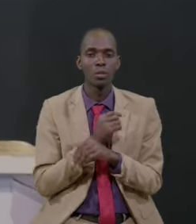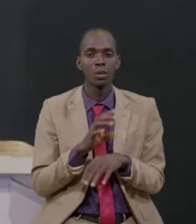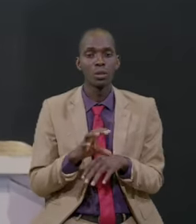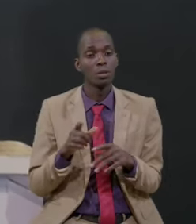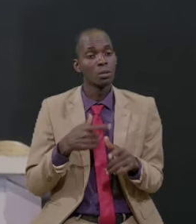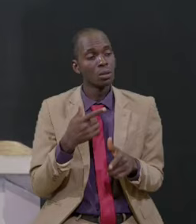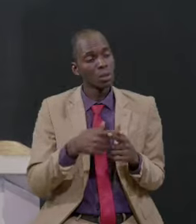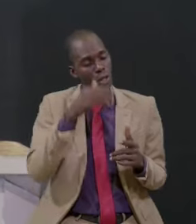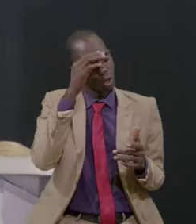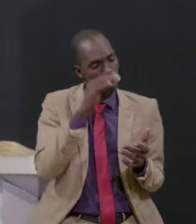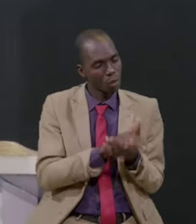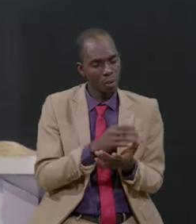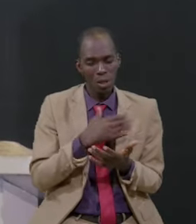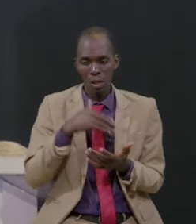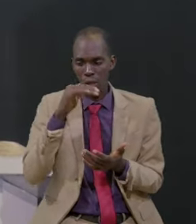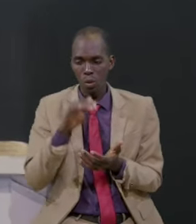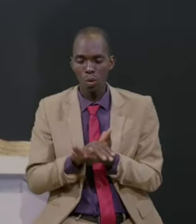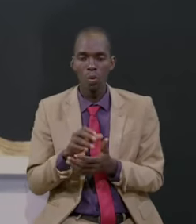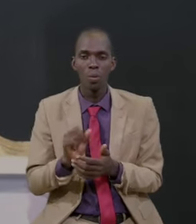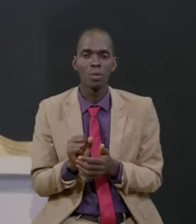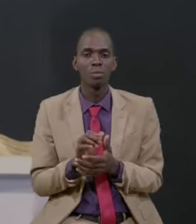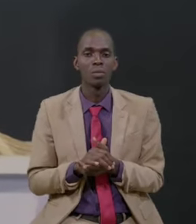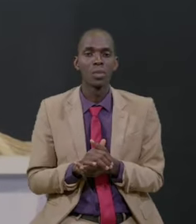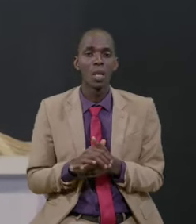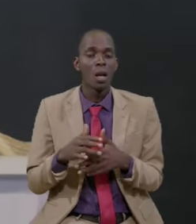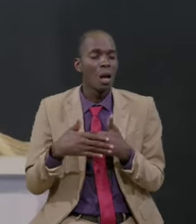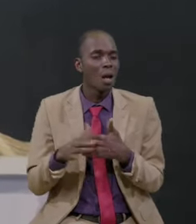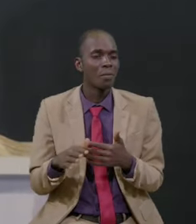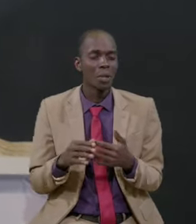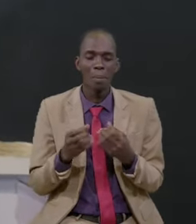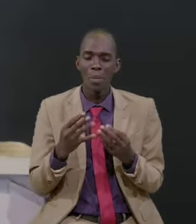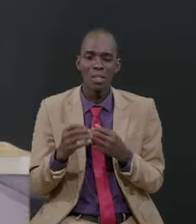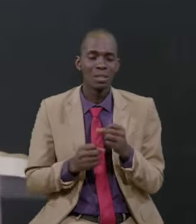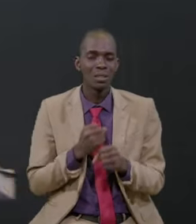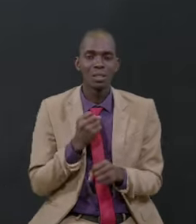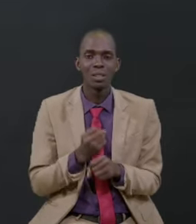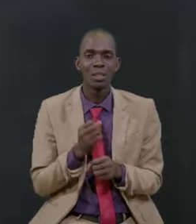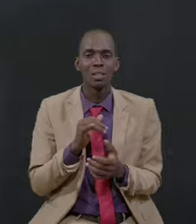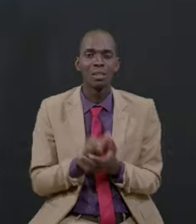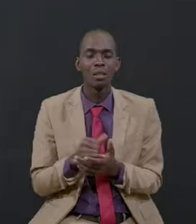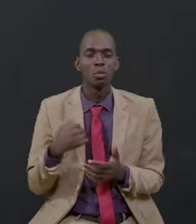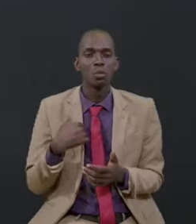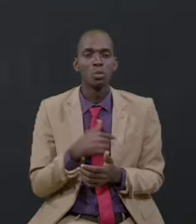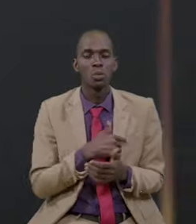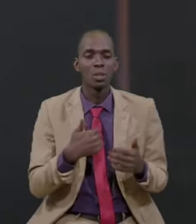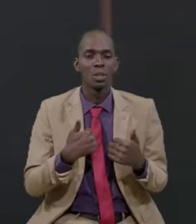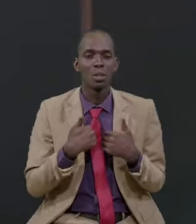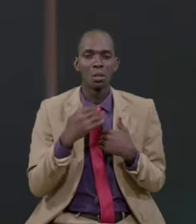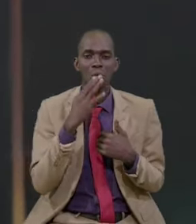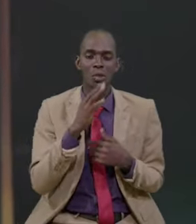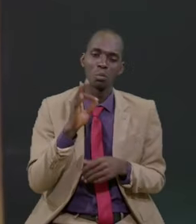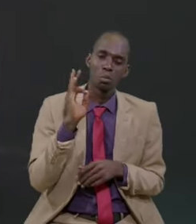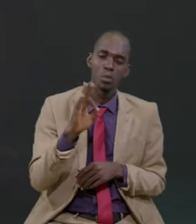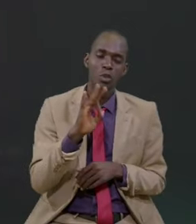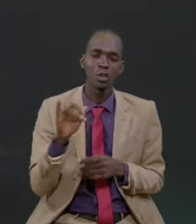Marie et femme, après toutes ces années, nous prêchons aux maris et aux femmes.